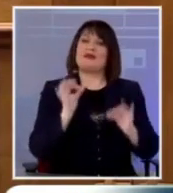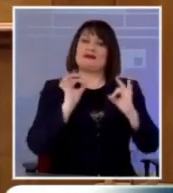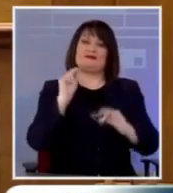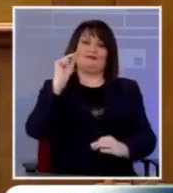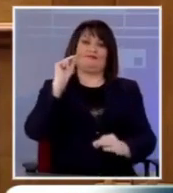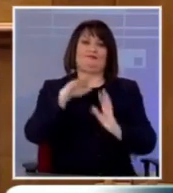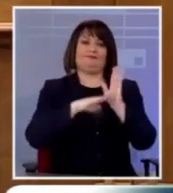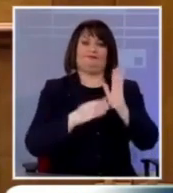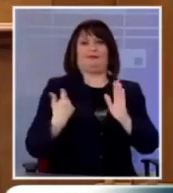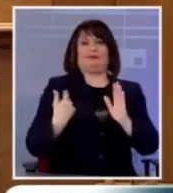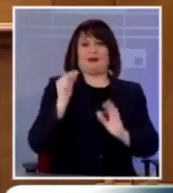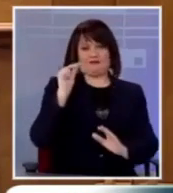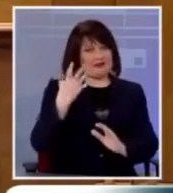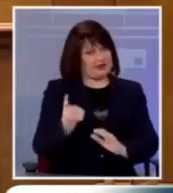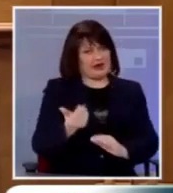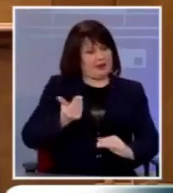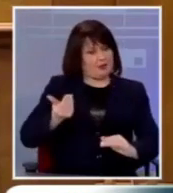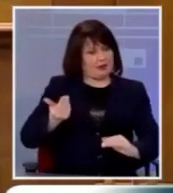και προγραμματικές δεσμεύσεις.